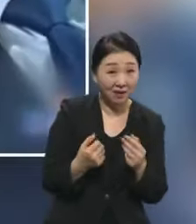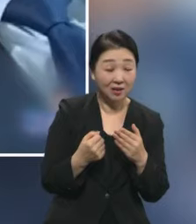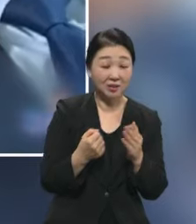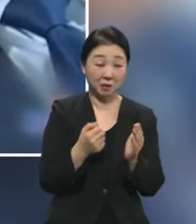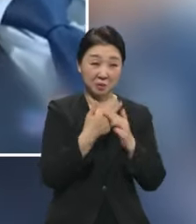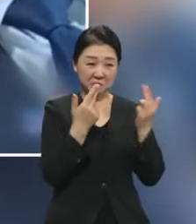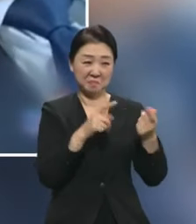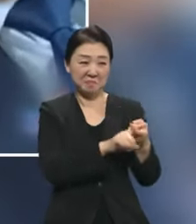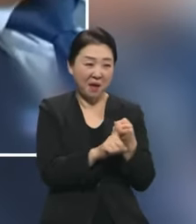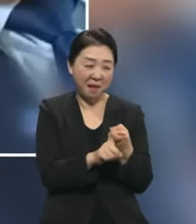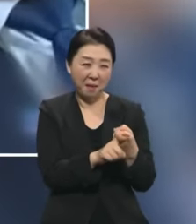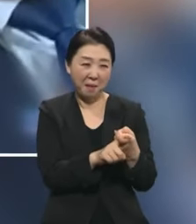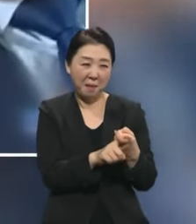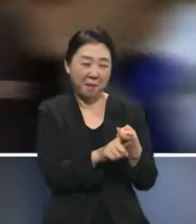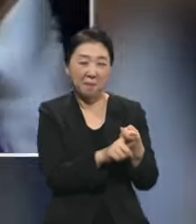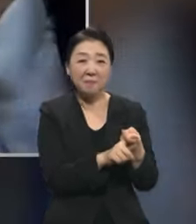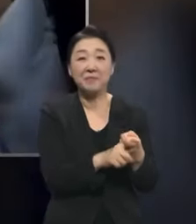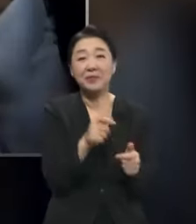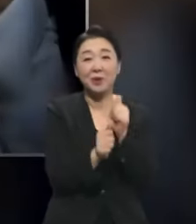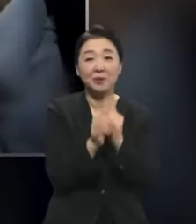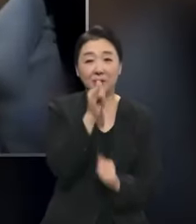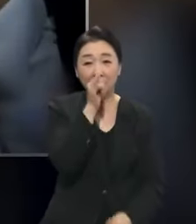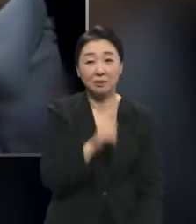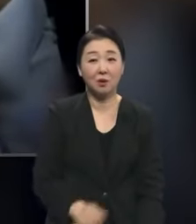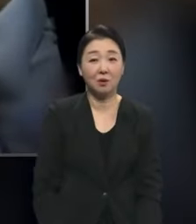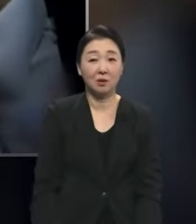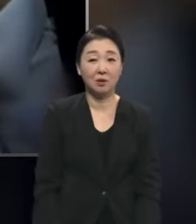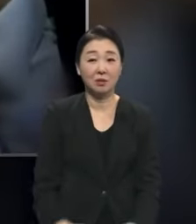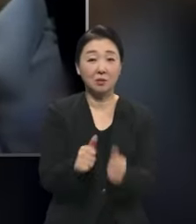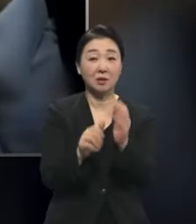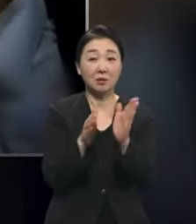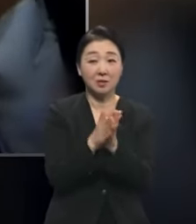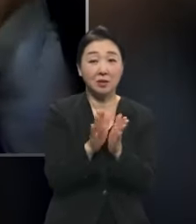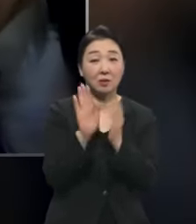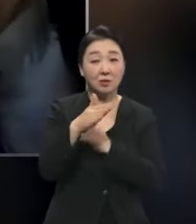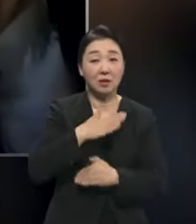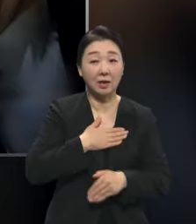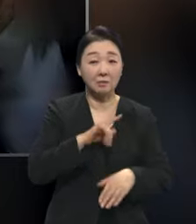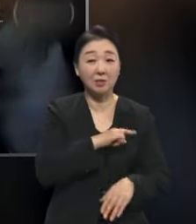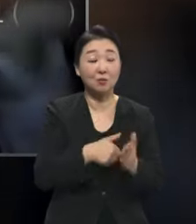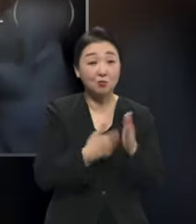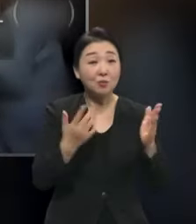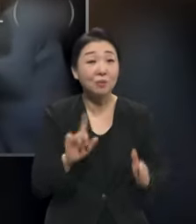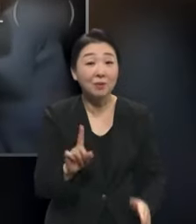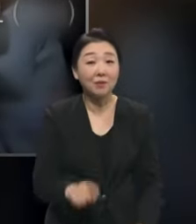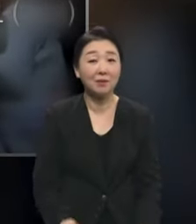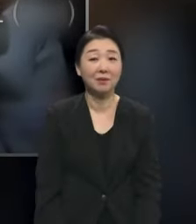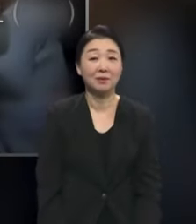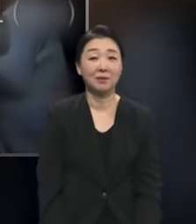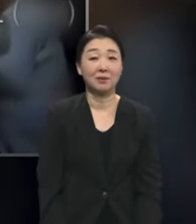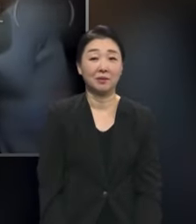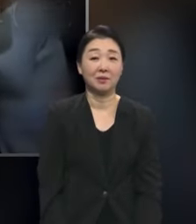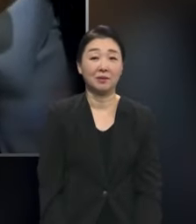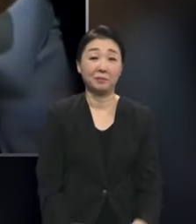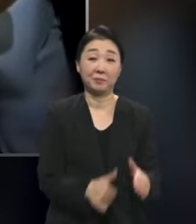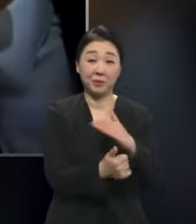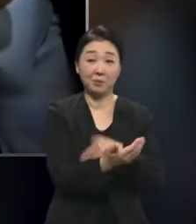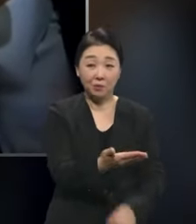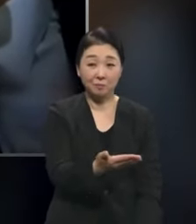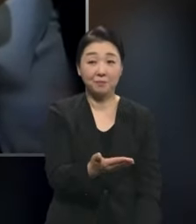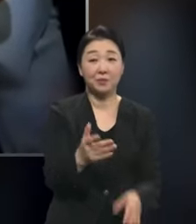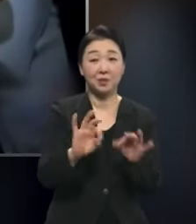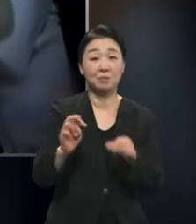명심 경쟁에 불을 붙였습니다. 전당대회 시작하면서 제가 지금 제일 유명해진 일이 하나 생겼어요. 뭐예요? 대표님이 아까 김민수